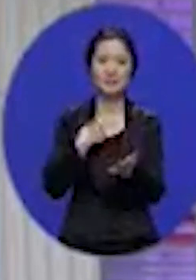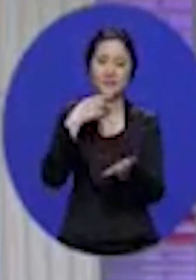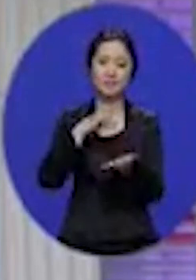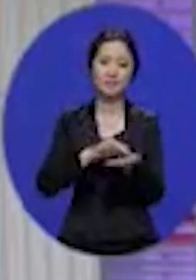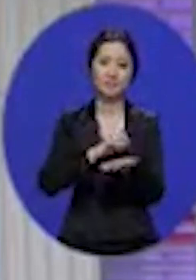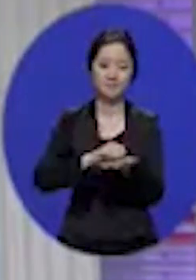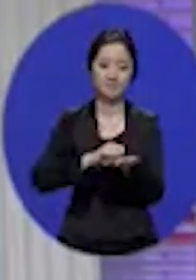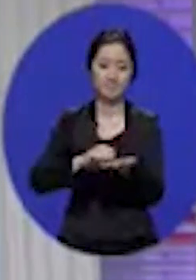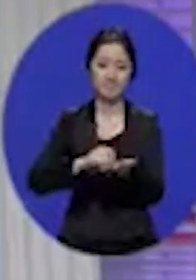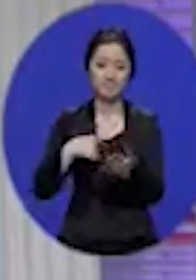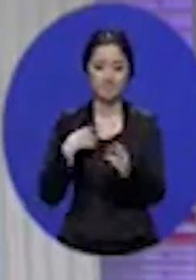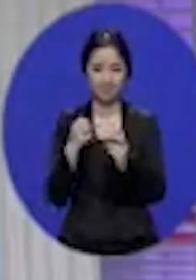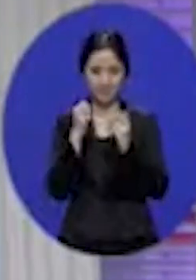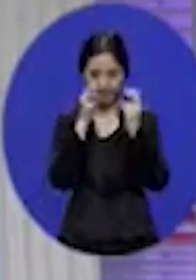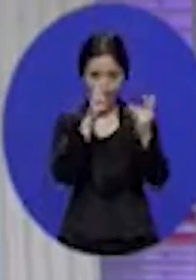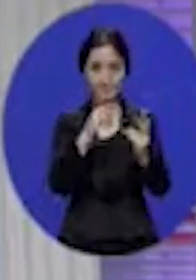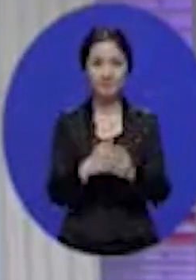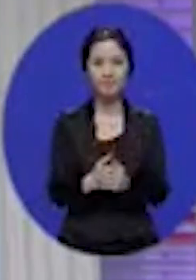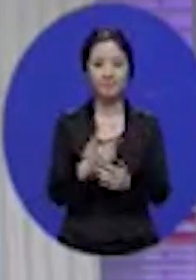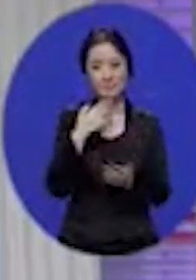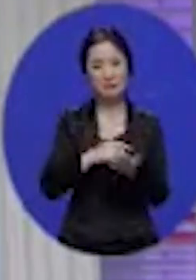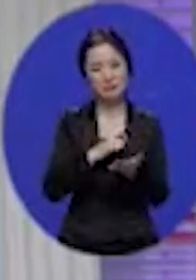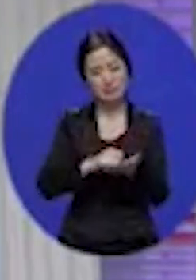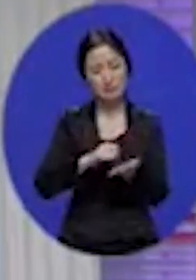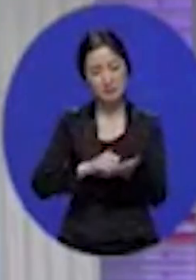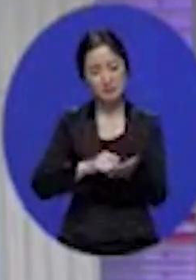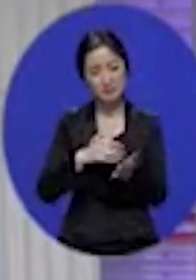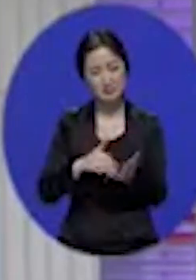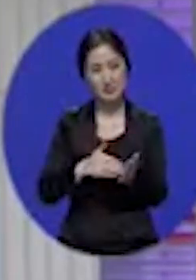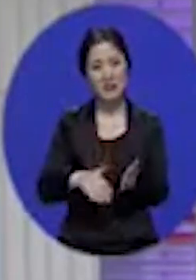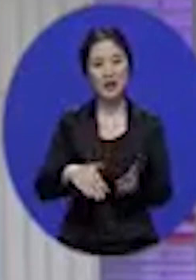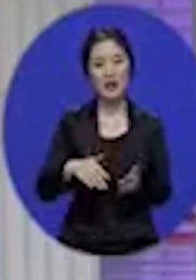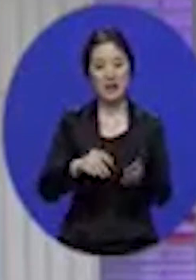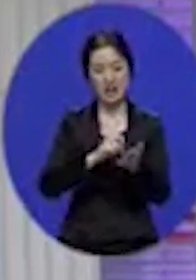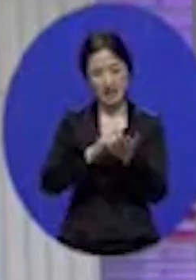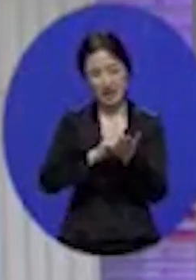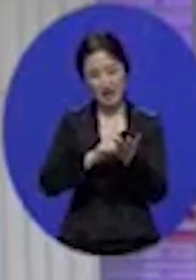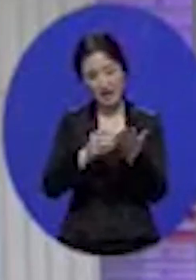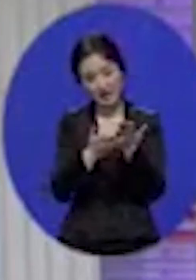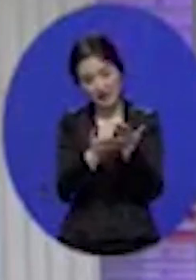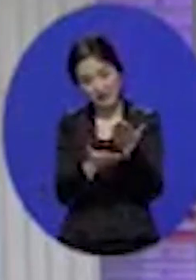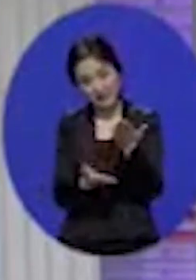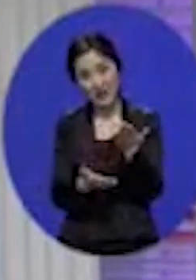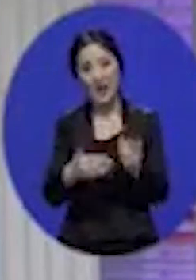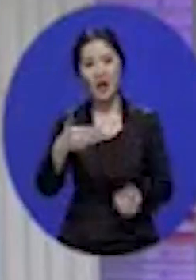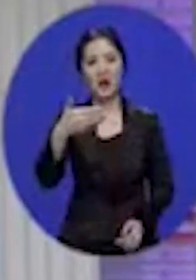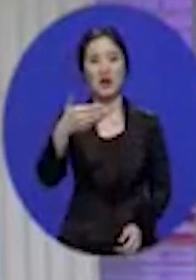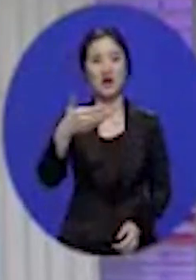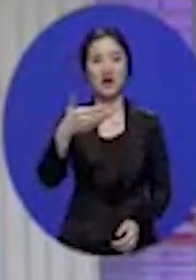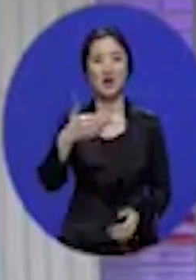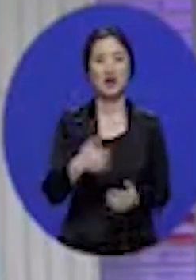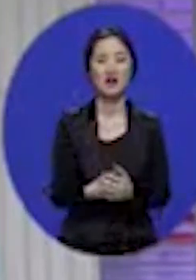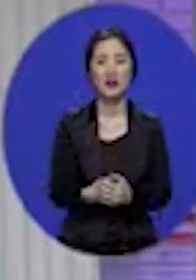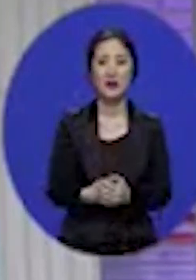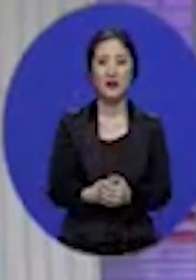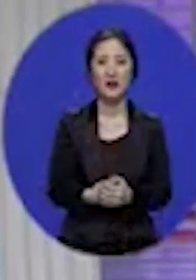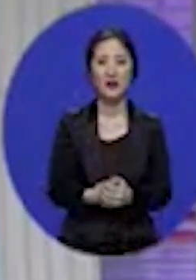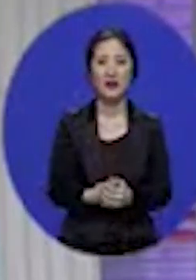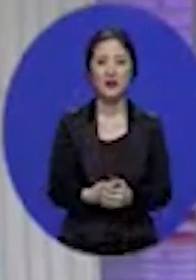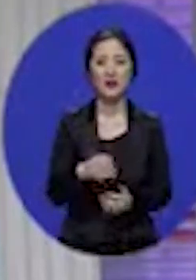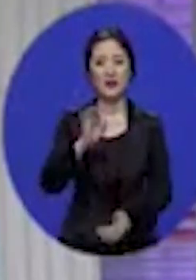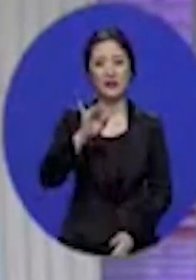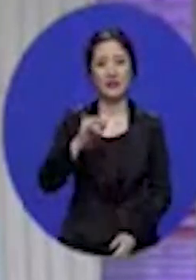시작한 거였습니다. 그래서 무려 9장의 긴 편지를 제가 쭉 썼어요. 뭐 포트폴리오 이력서